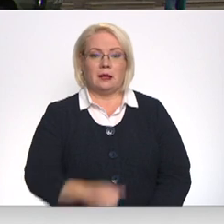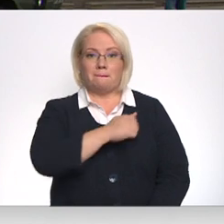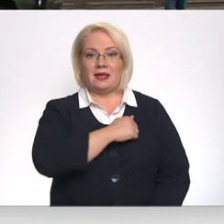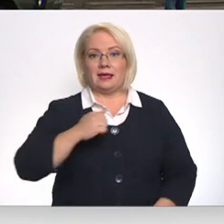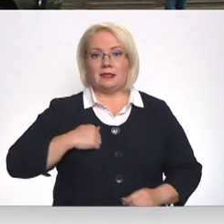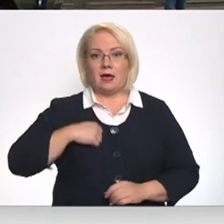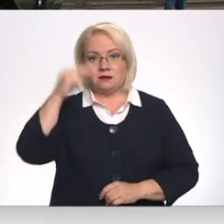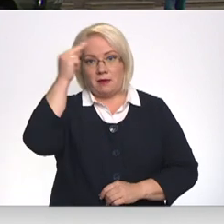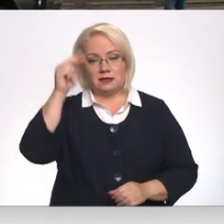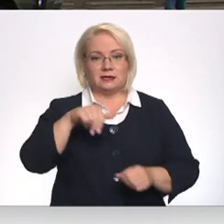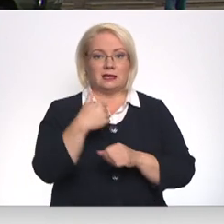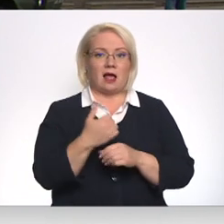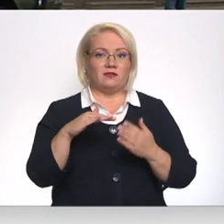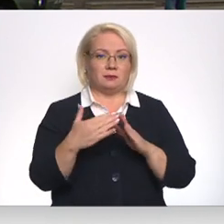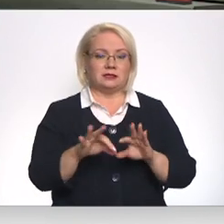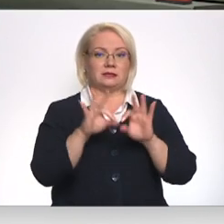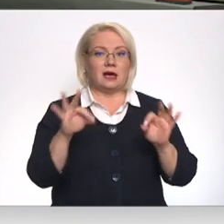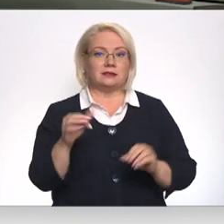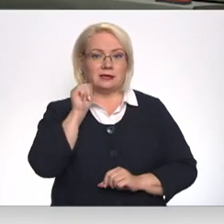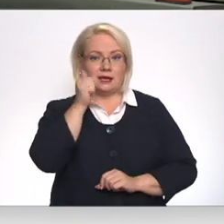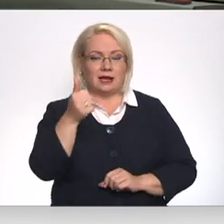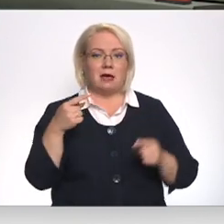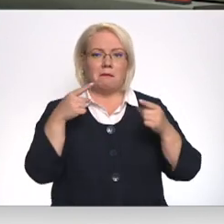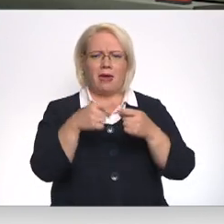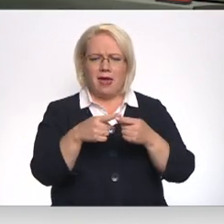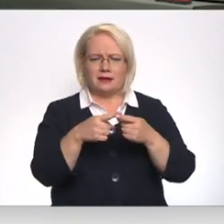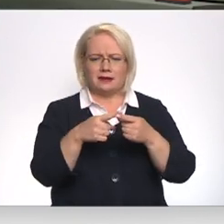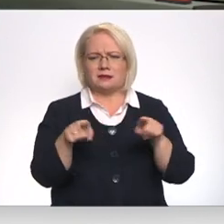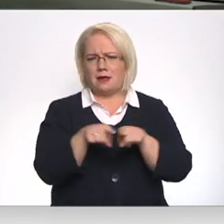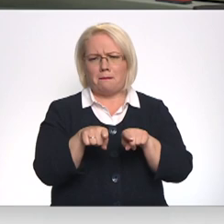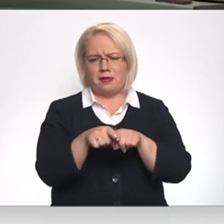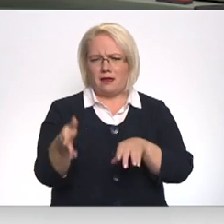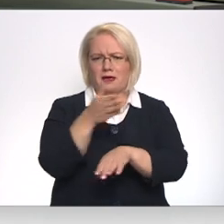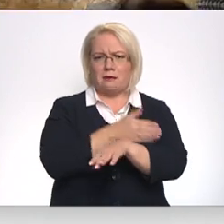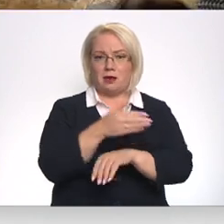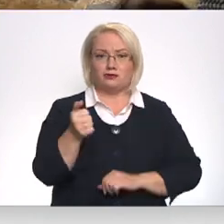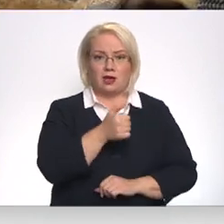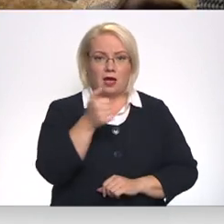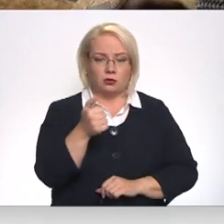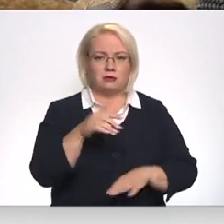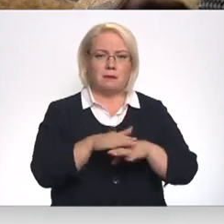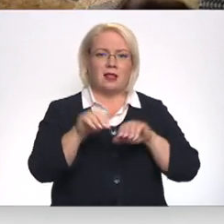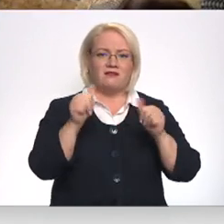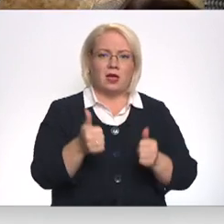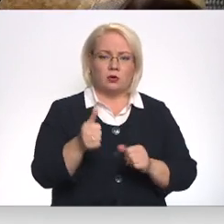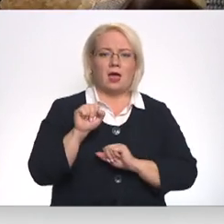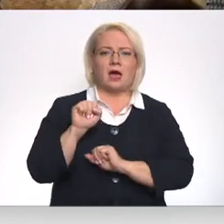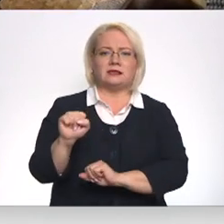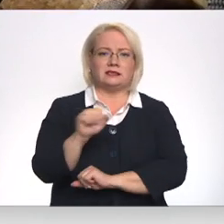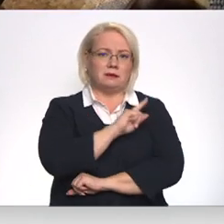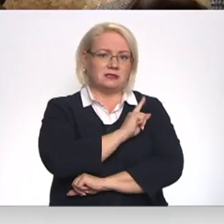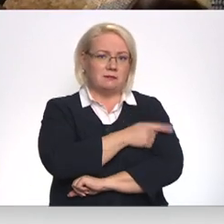Militārās mācības galvaspilsētā sāksies jau rīt. Mērķis nemainīgs, tāds pats kā iepriekšējos gados – pilnveidot aizsardzības spējas.